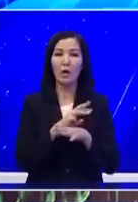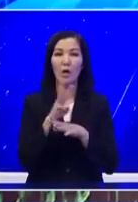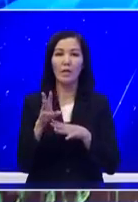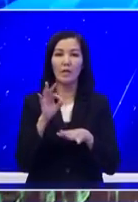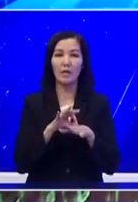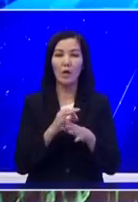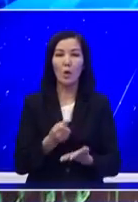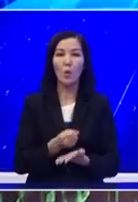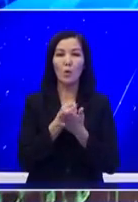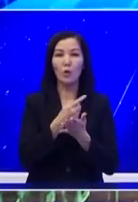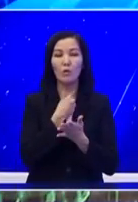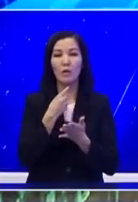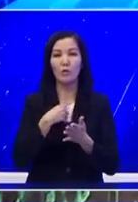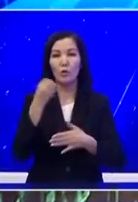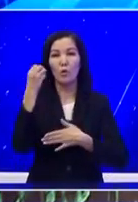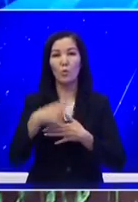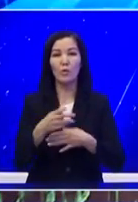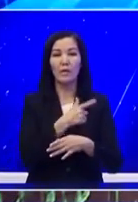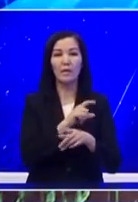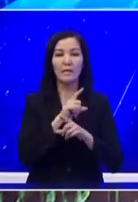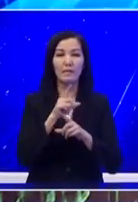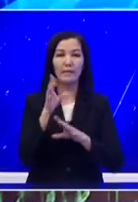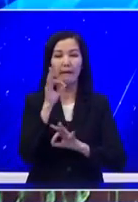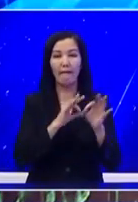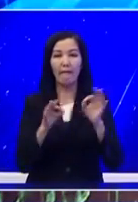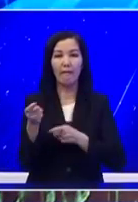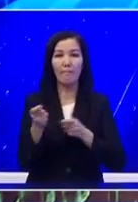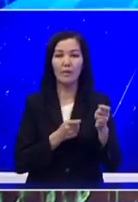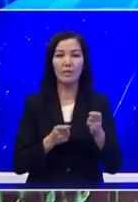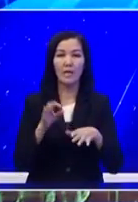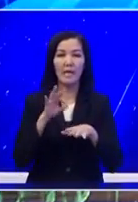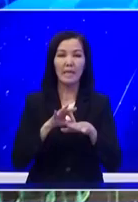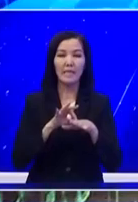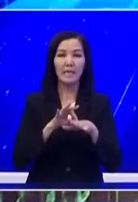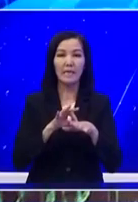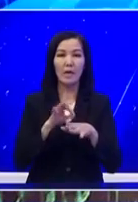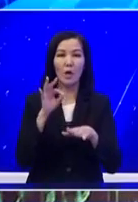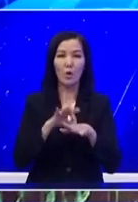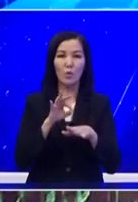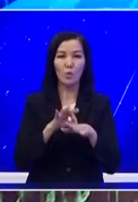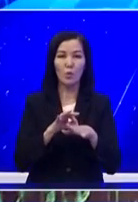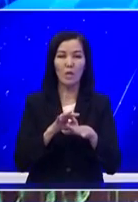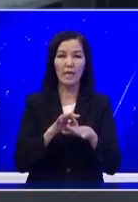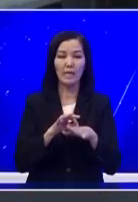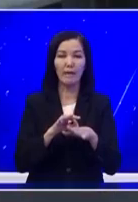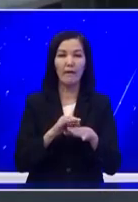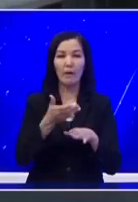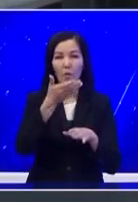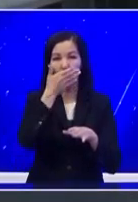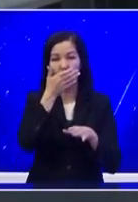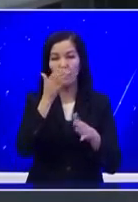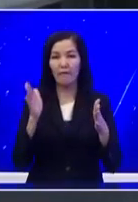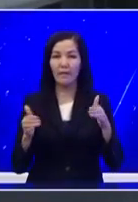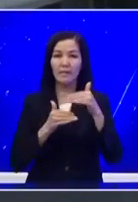науқастанғандарға қолдау. Талдықорғандағы орталық дәріхана башылығы облыстық тері аурулар ауруханасына оттегі концентратын сыйға тартты.